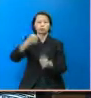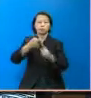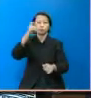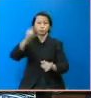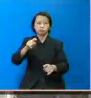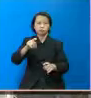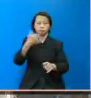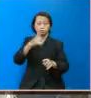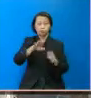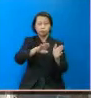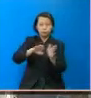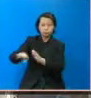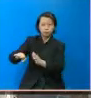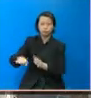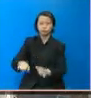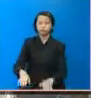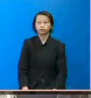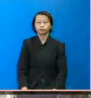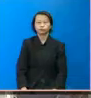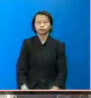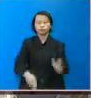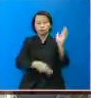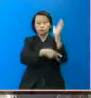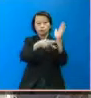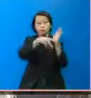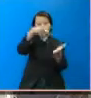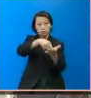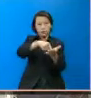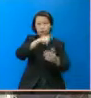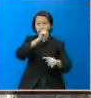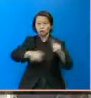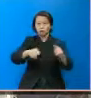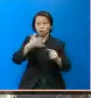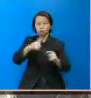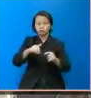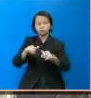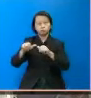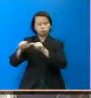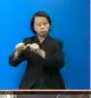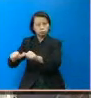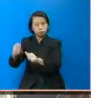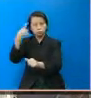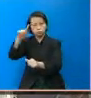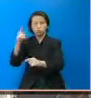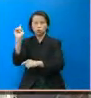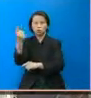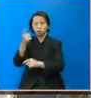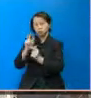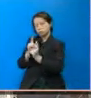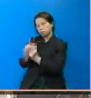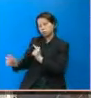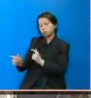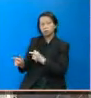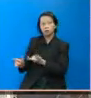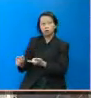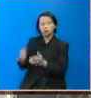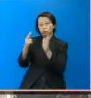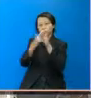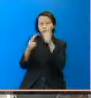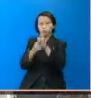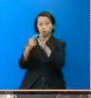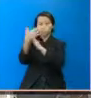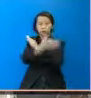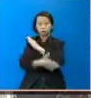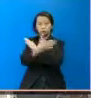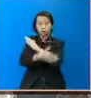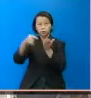must be voted di parlimen ini. We cannot be our stand untuk hanya meluluskan undang-undang di